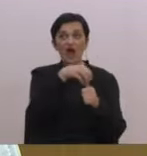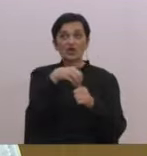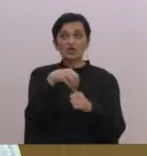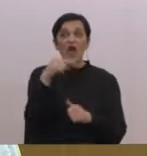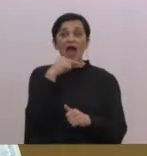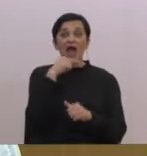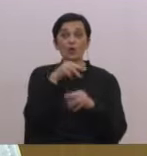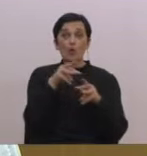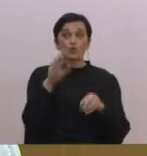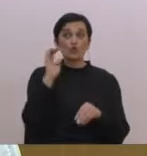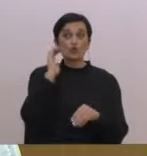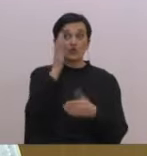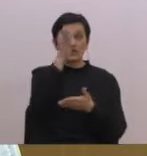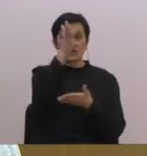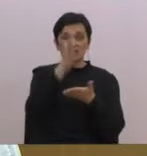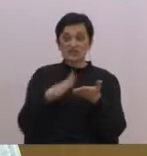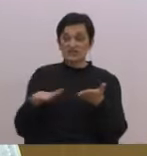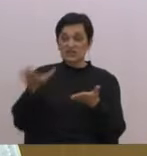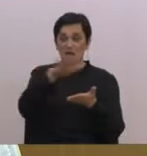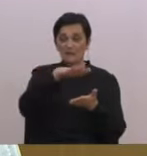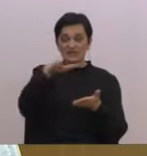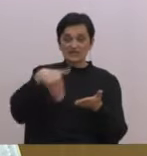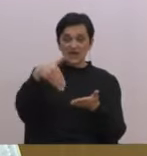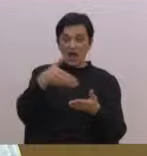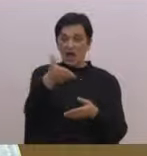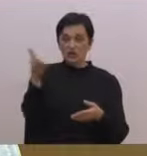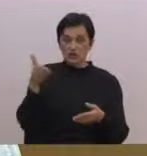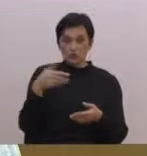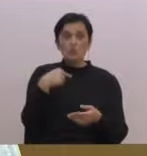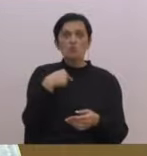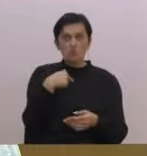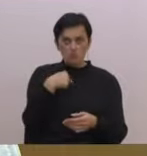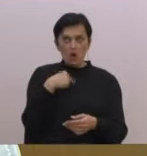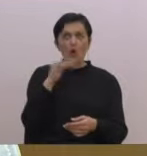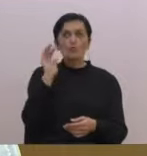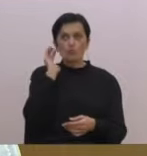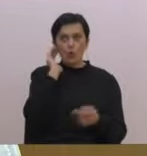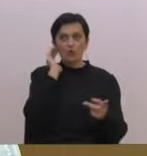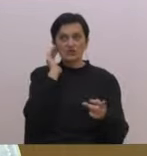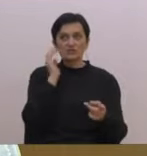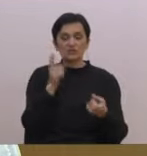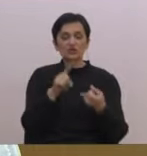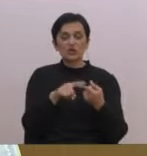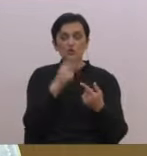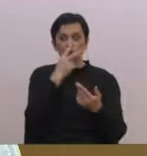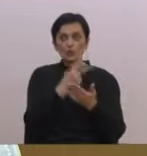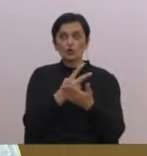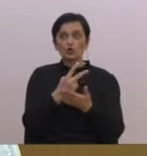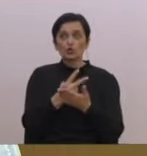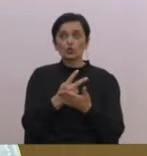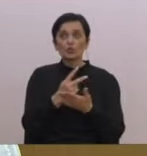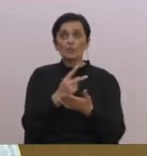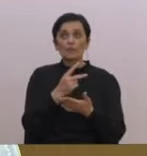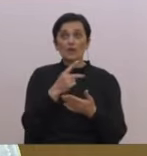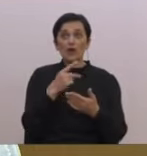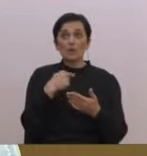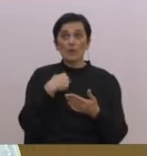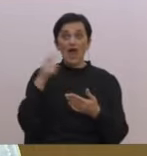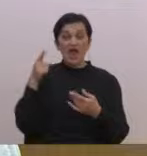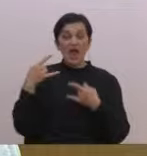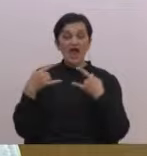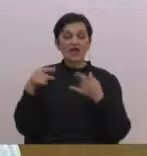kis min suspendat, na hoa lidar bazi, are sari, e serti. Me mogi spent, rat founda, am stat ako șelabit, mi-o hoda otimisaro, e teri bau, stam mi-o